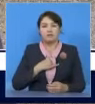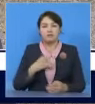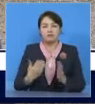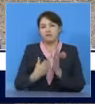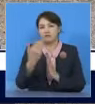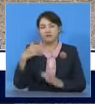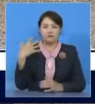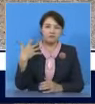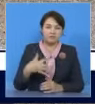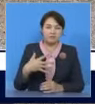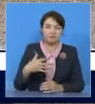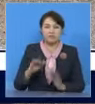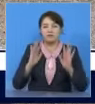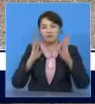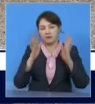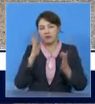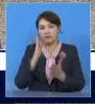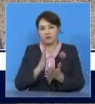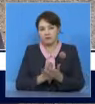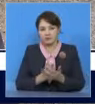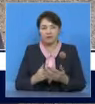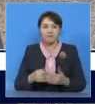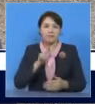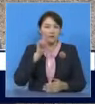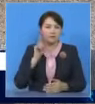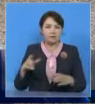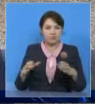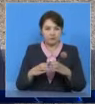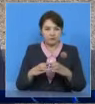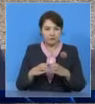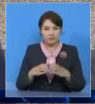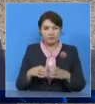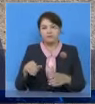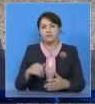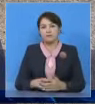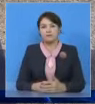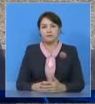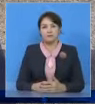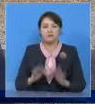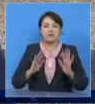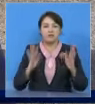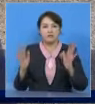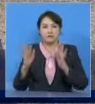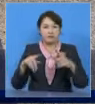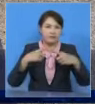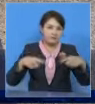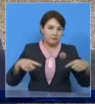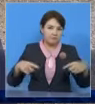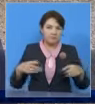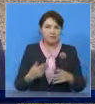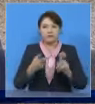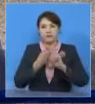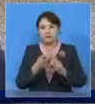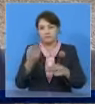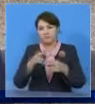свыше 50 парков, скверов, зеленых зон, участков, аллей и так далее. В связи с